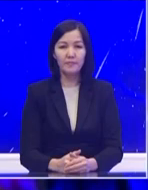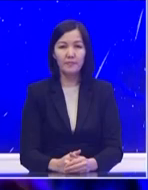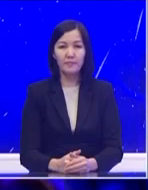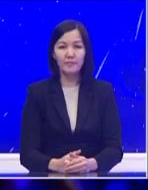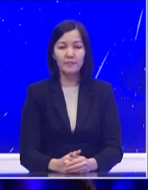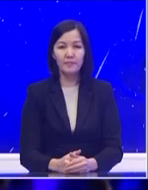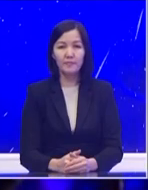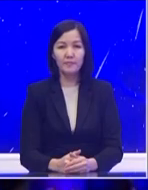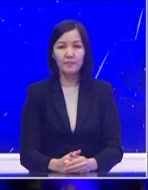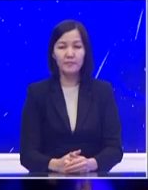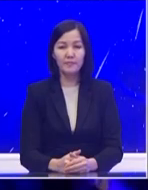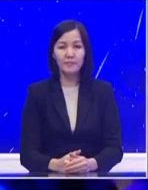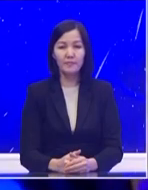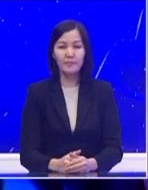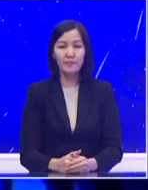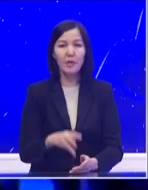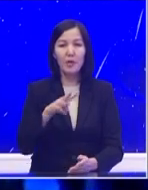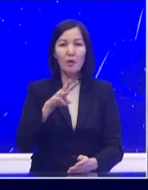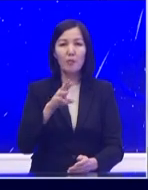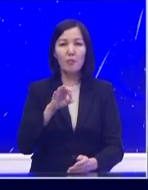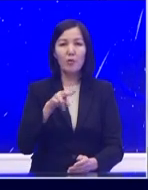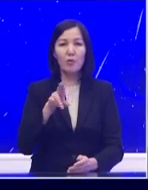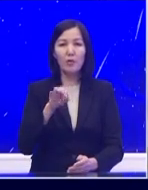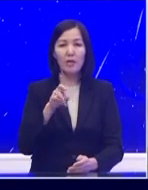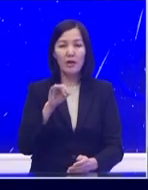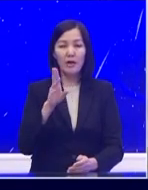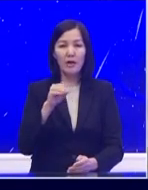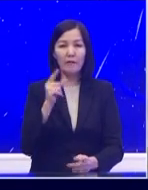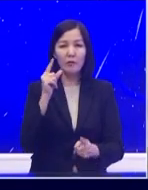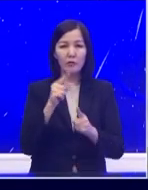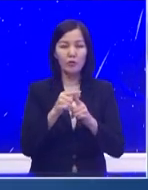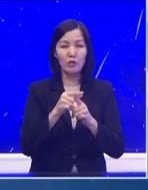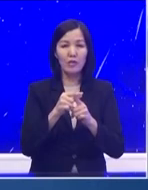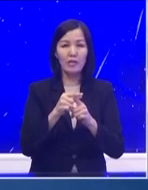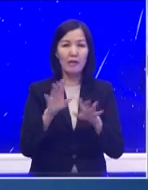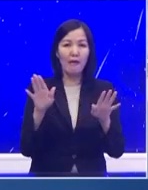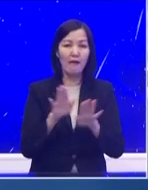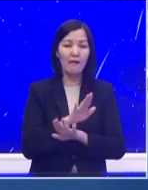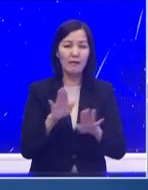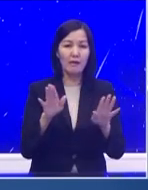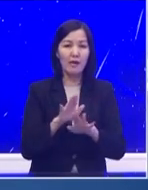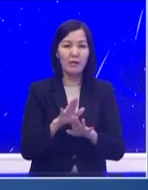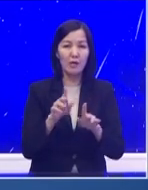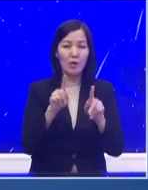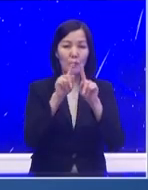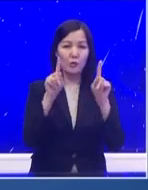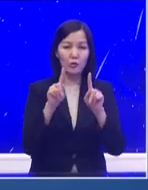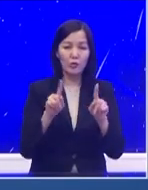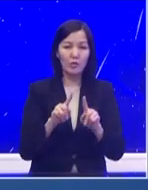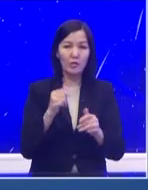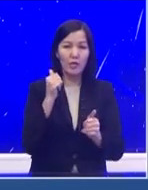тайық. Жұбан Молдағалиевтің сөздеріне жазылған әндерді өнер жұлдыздары жиі орындайды. Оның «Өлкем жайлы